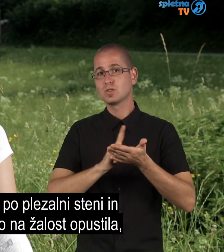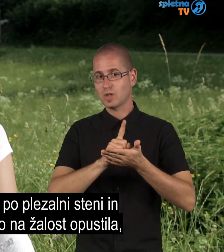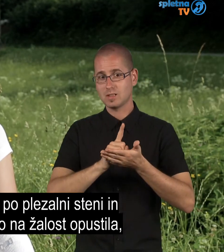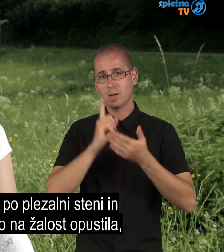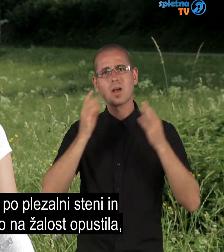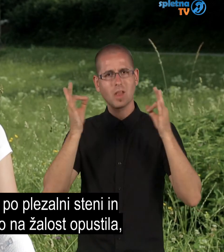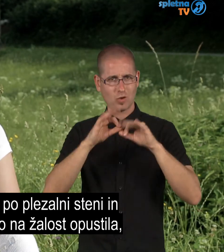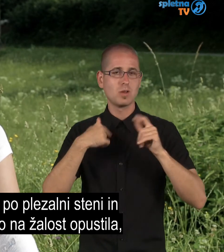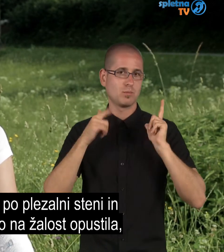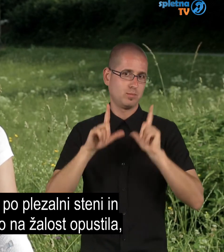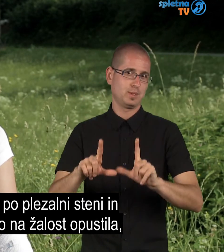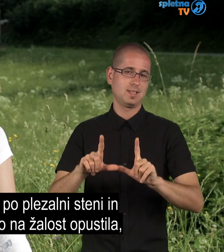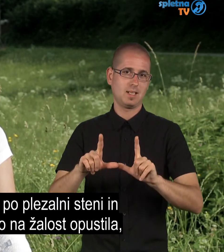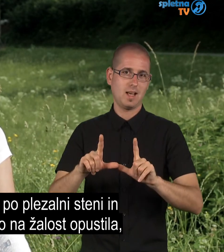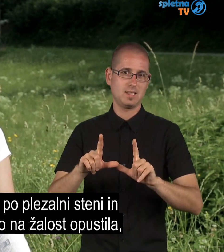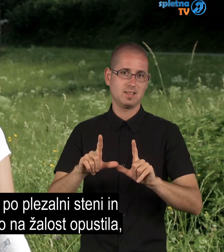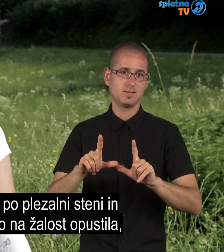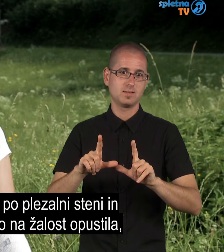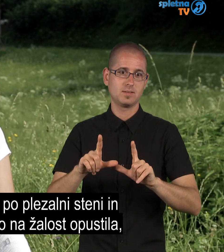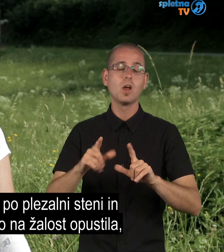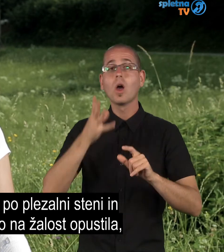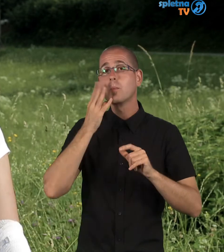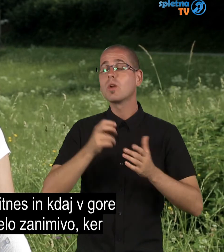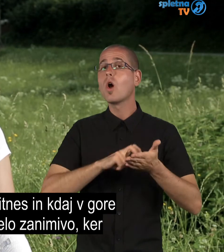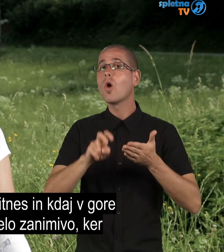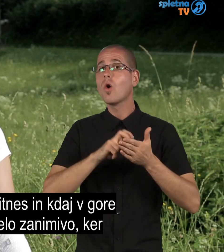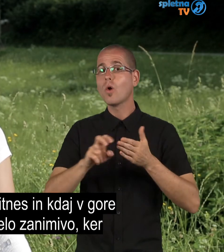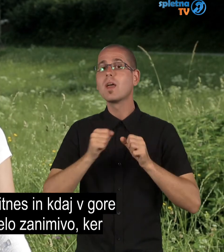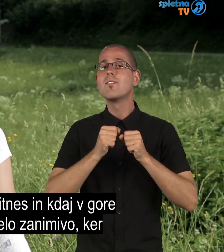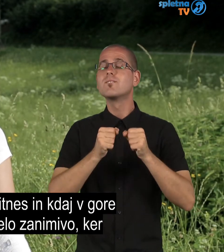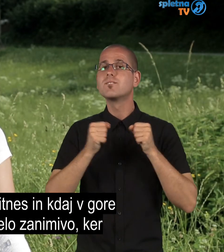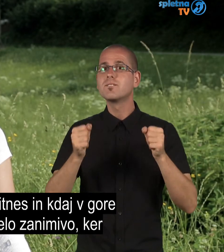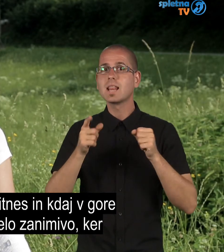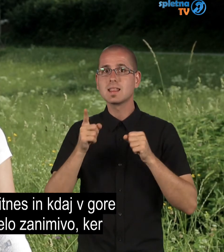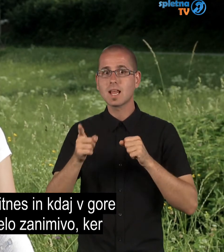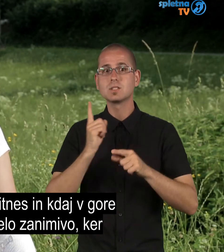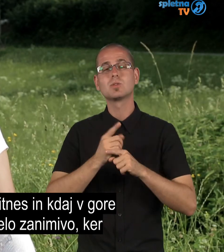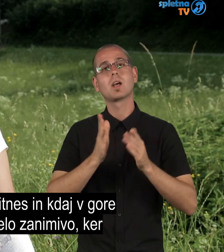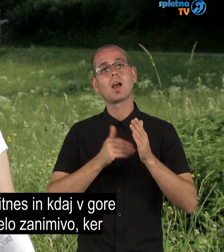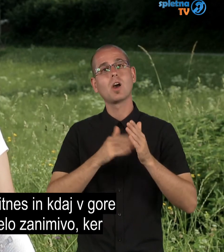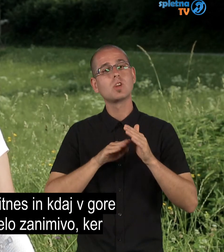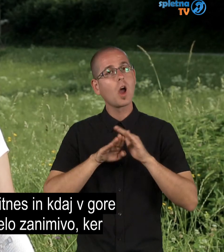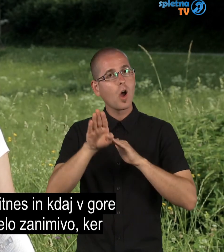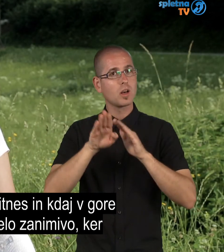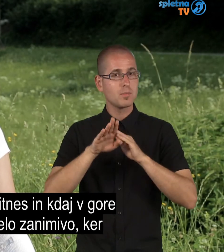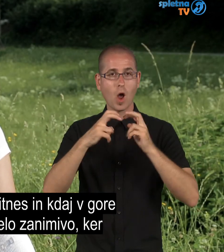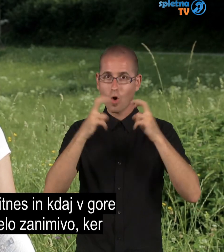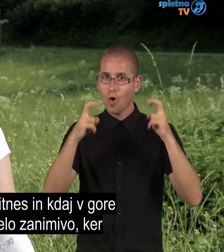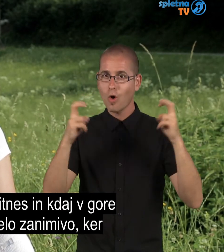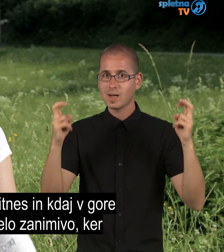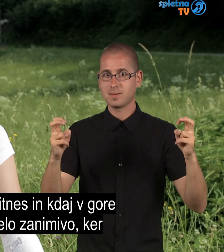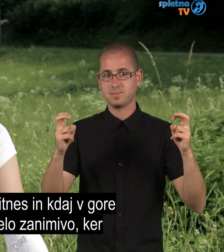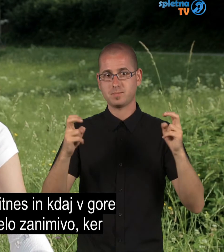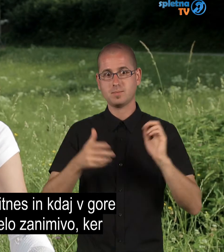časa sem na žalost opustila. Ponavadi hodim v fitnes, pa v kakšne gore,